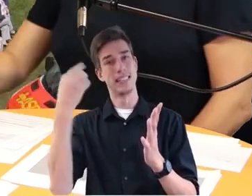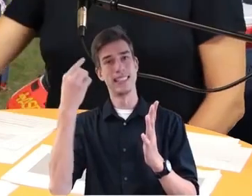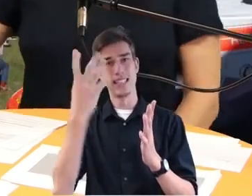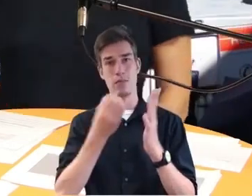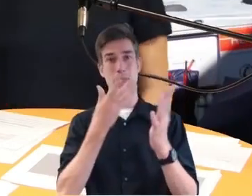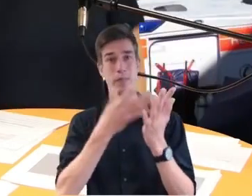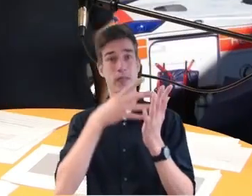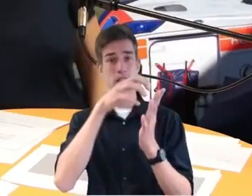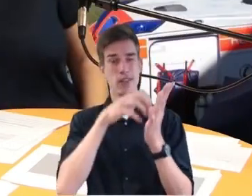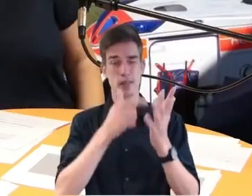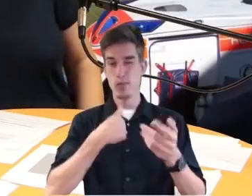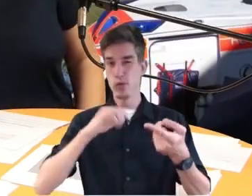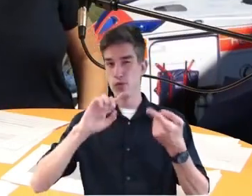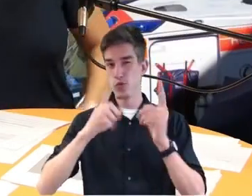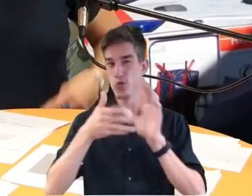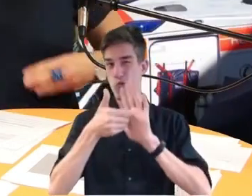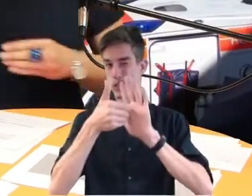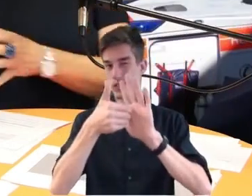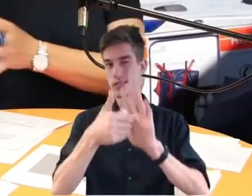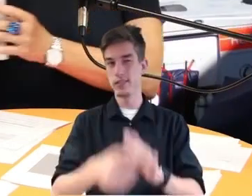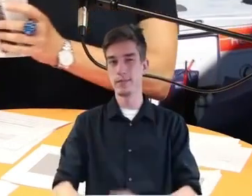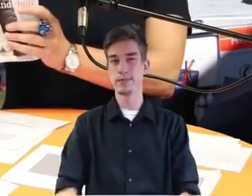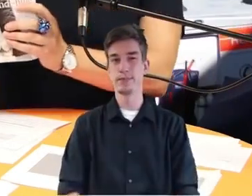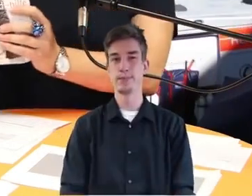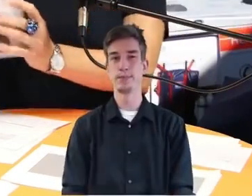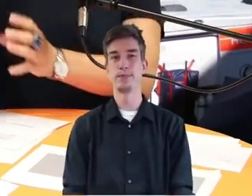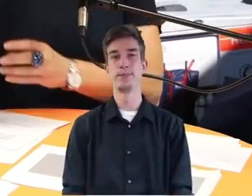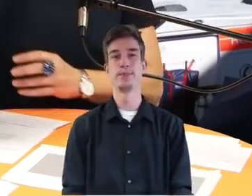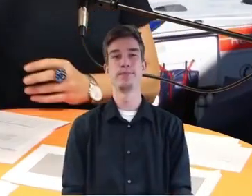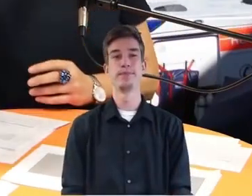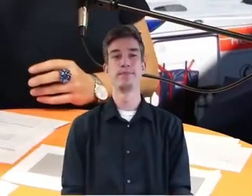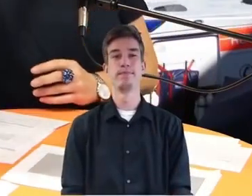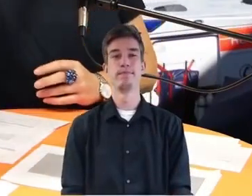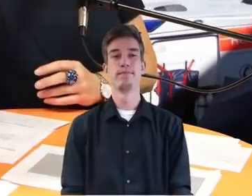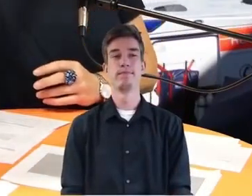Ich muss das jetzt doch mal auch noch mal